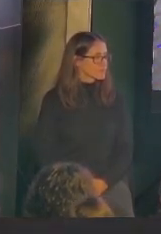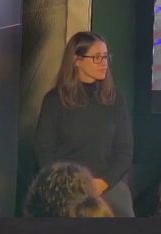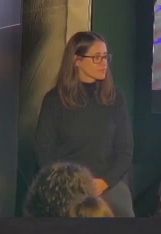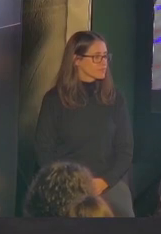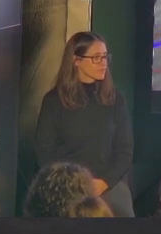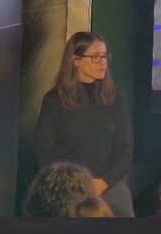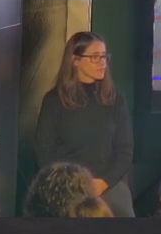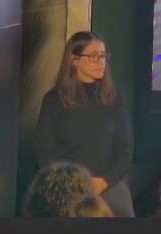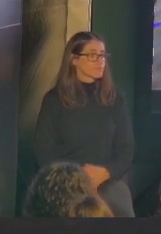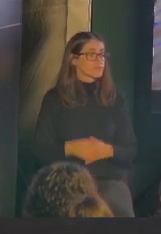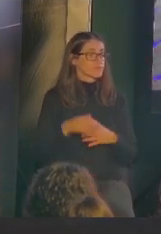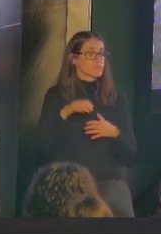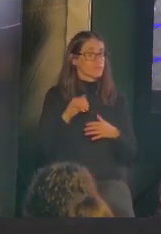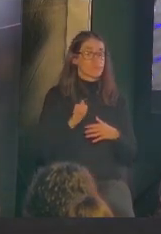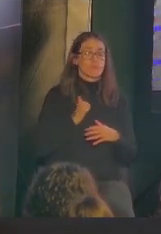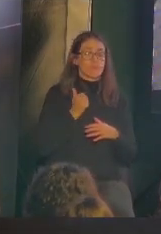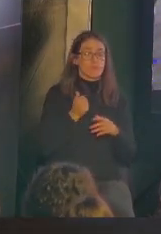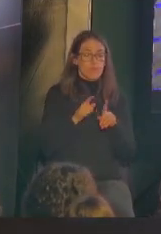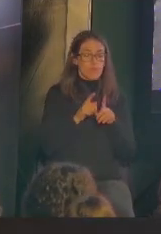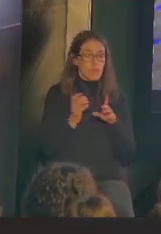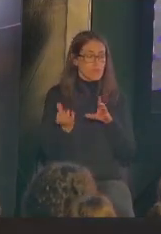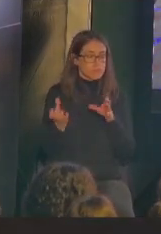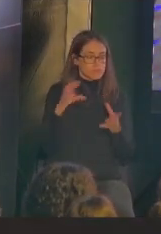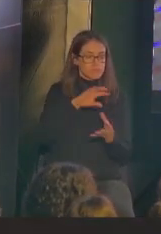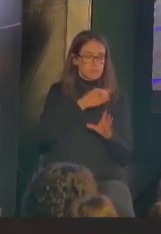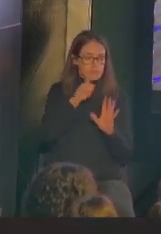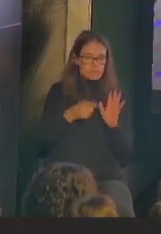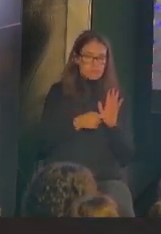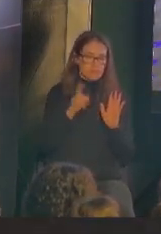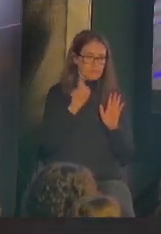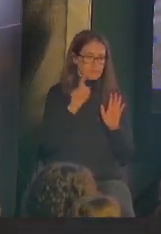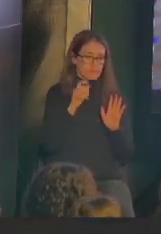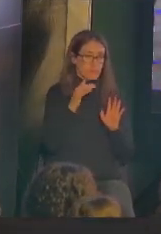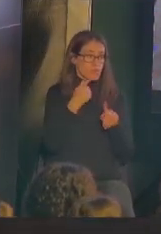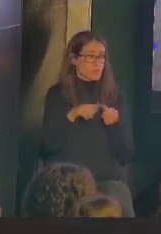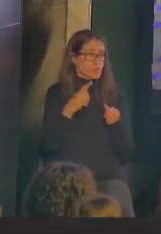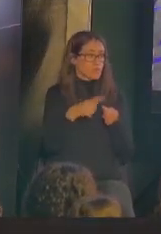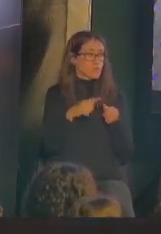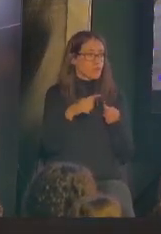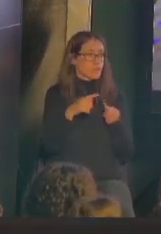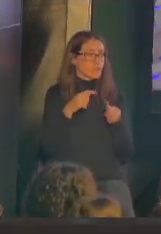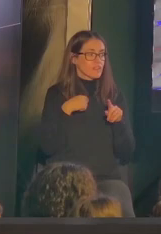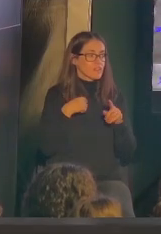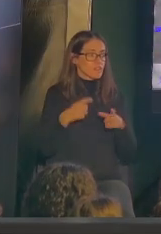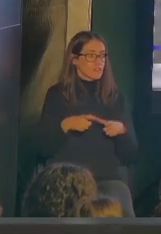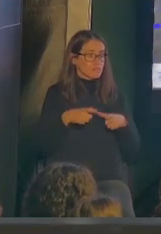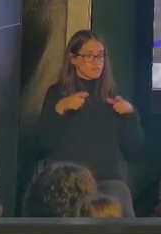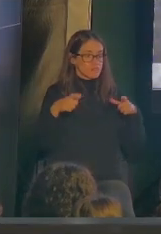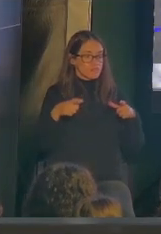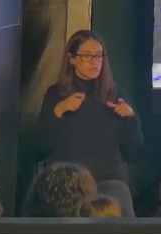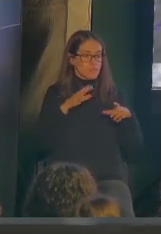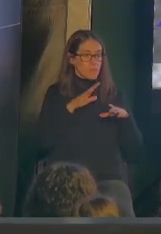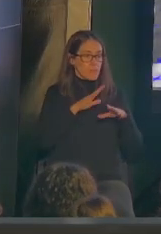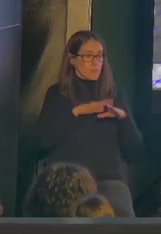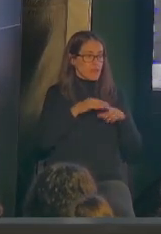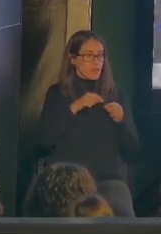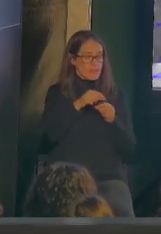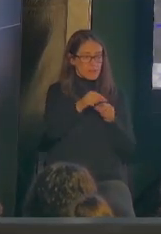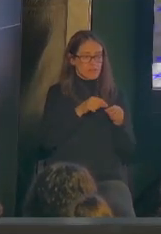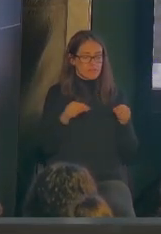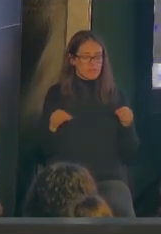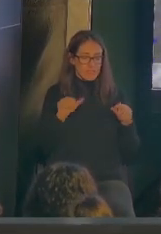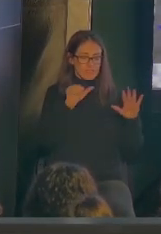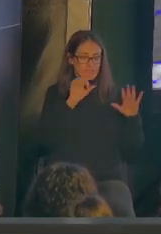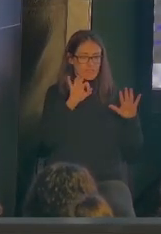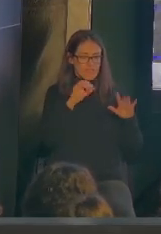En aquest cas no hi posaré tota la quantitat perquè la recepta que acabo de fer seria per una safata de 60x40, vale? I la safata que tinc